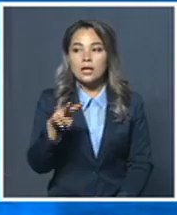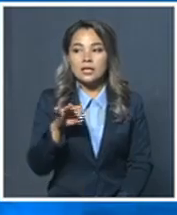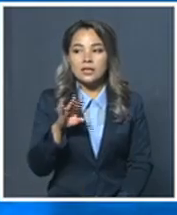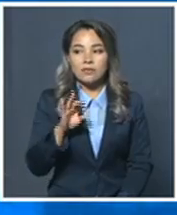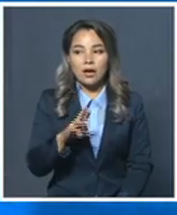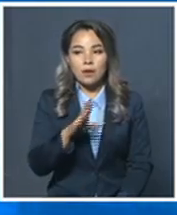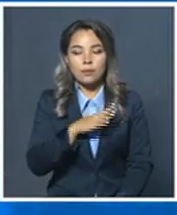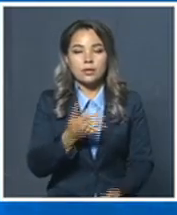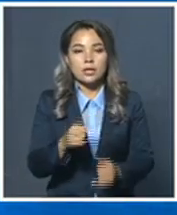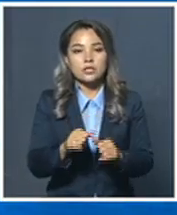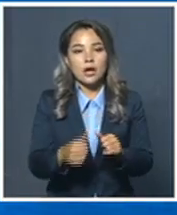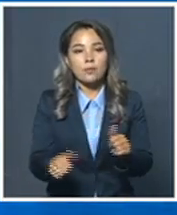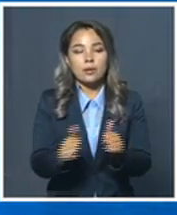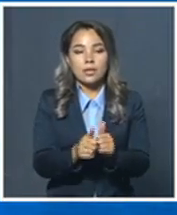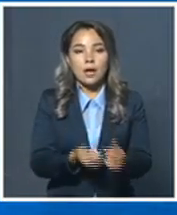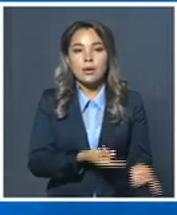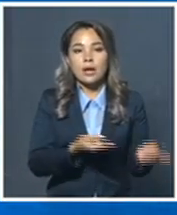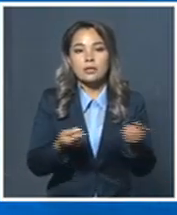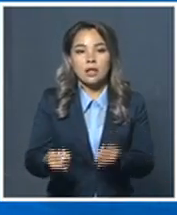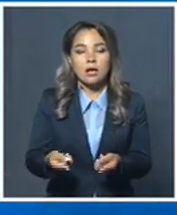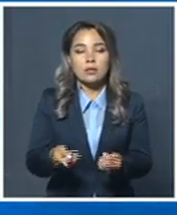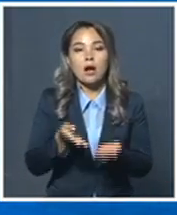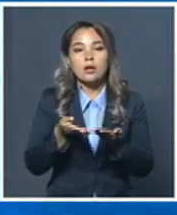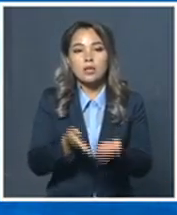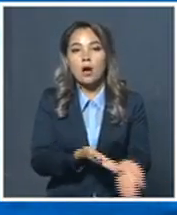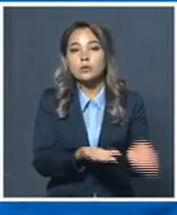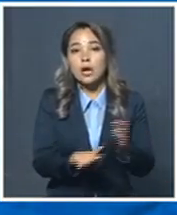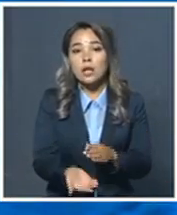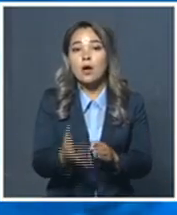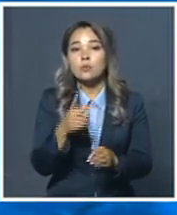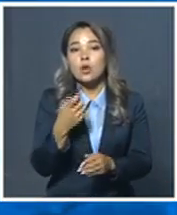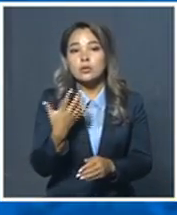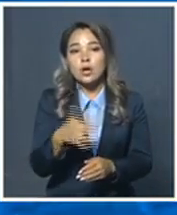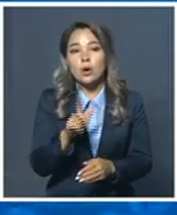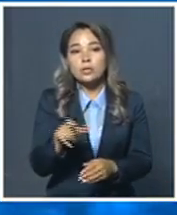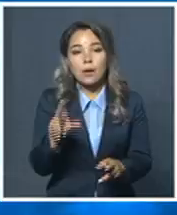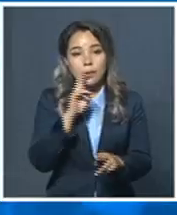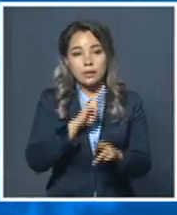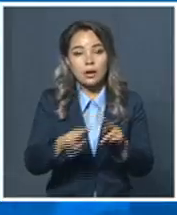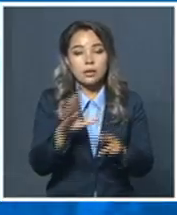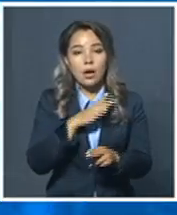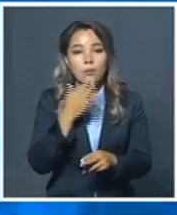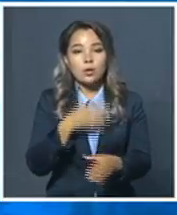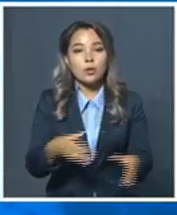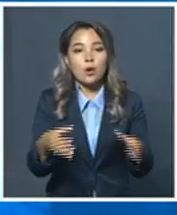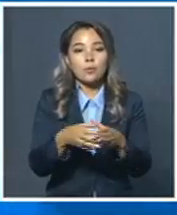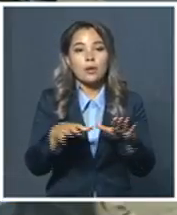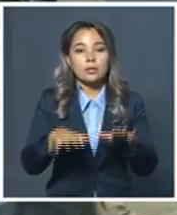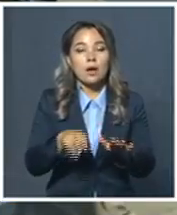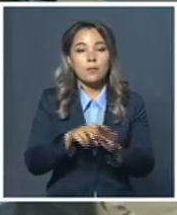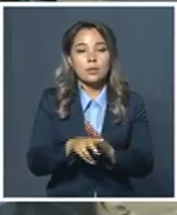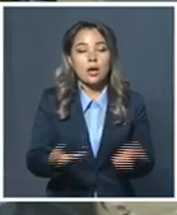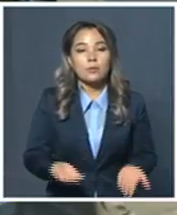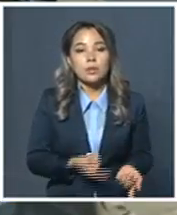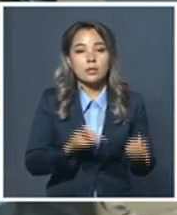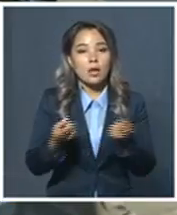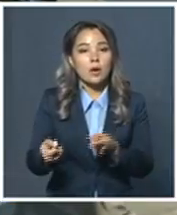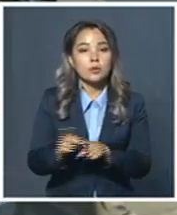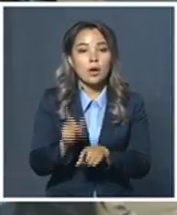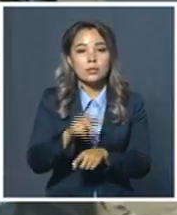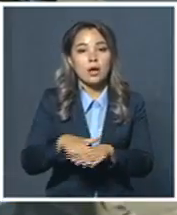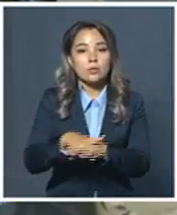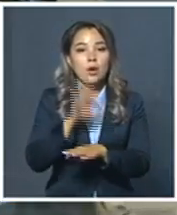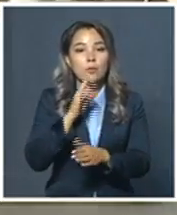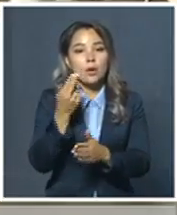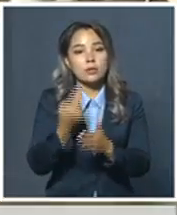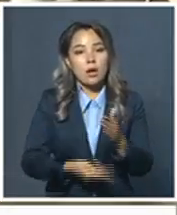Ливия жағалауында мигранттар отырған қайға аударылып, 150 адам жоғалып кетті. Біріккен ұлттар ұйымының босқындар жөніндегі агенттігі олар